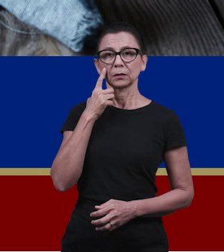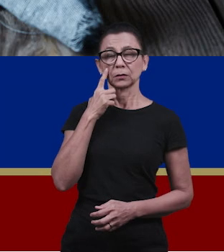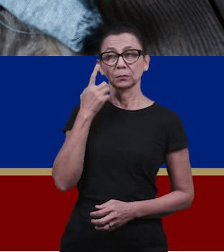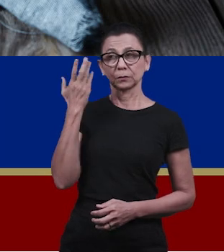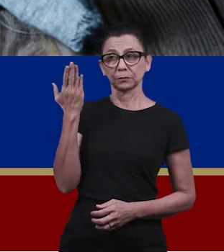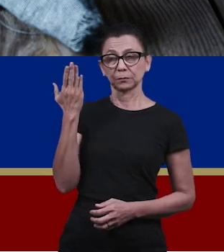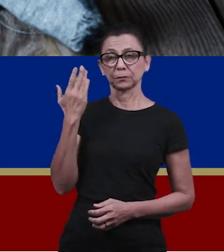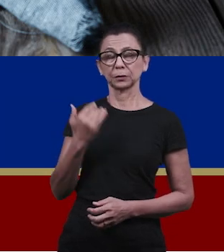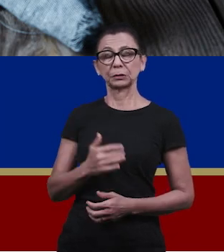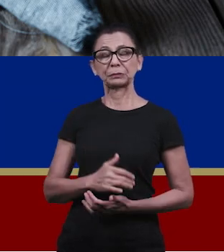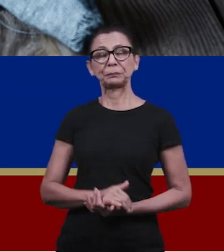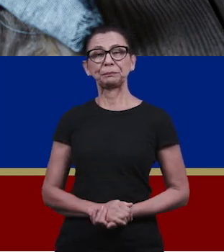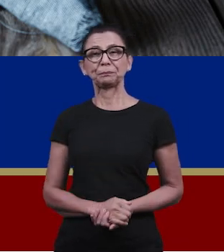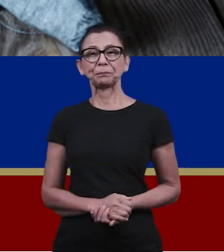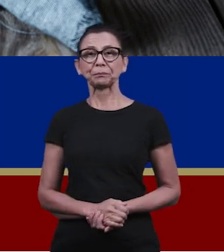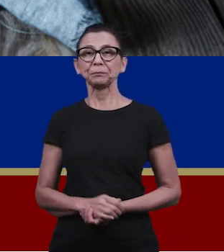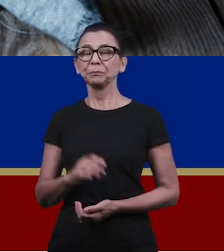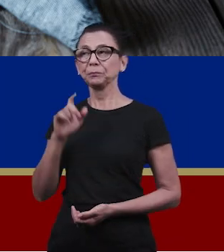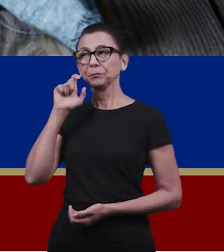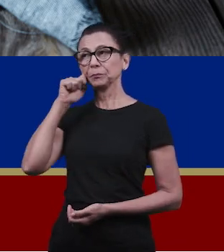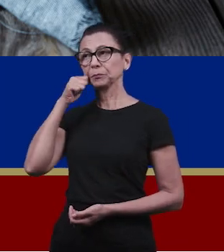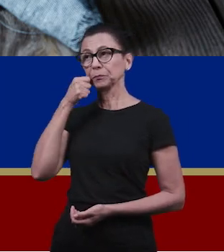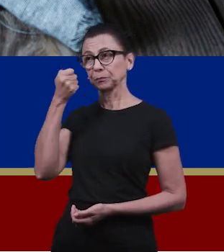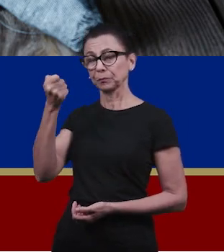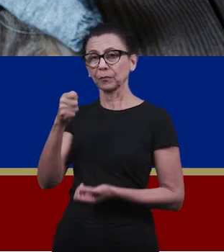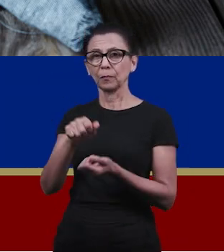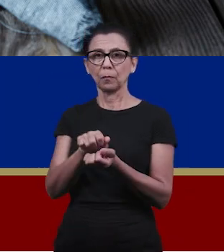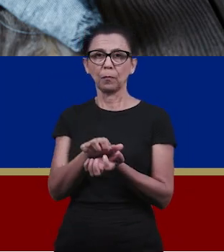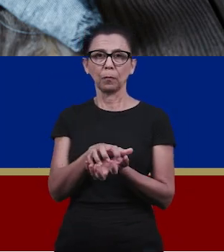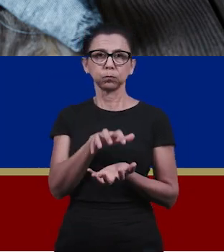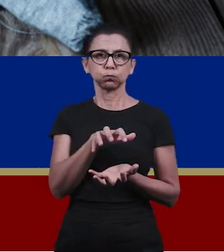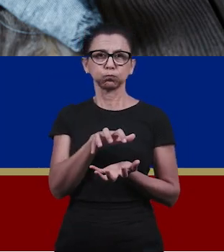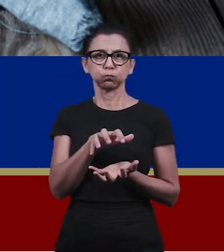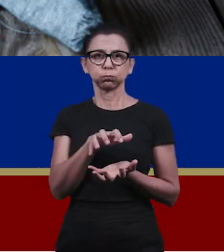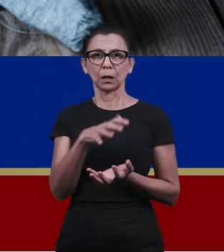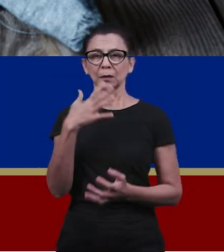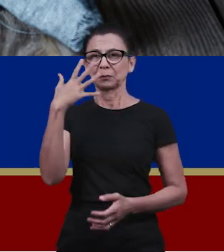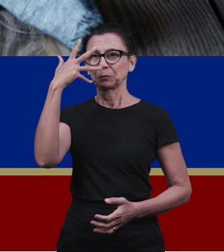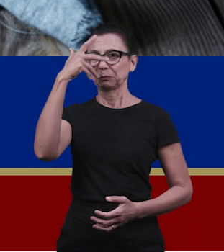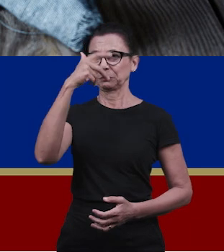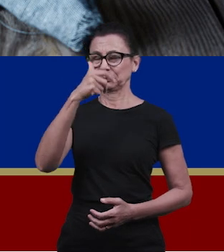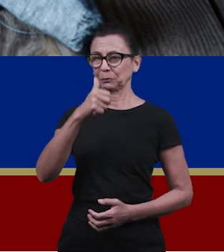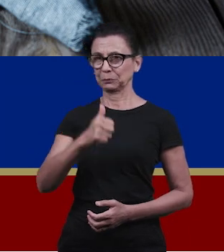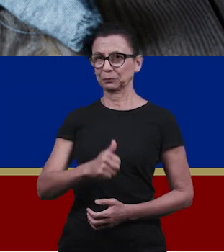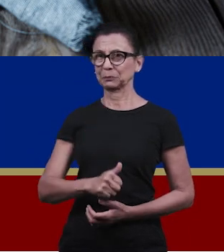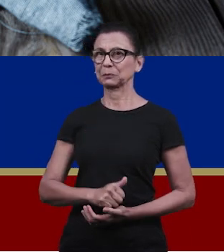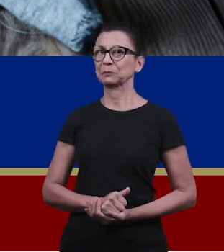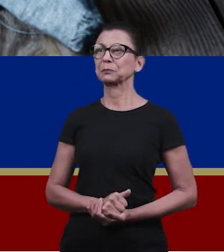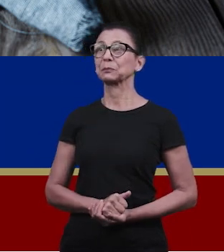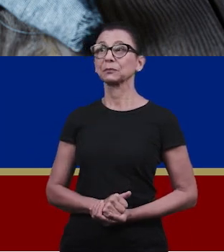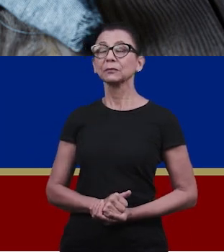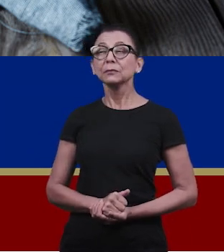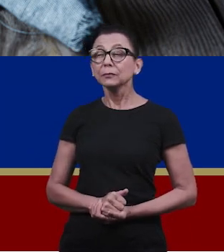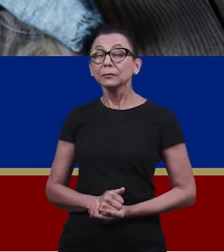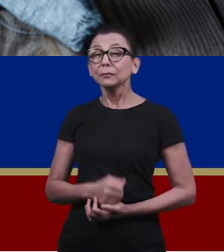пышным. Вот посмотрите на иллюстрации, это очень пышно. Здесь вот хлеб с